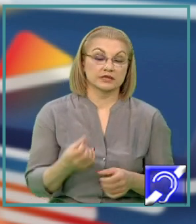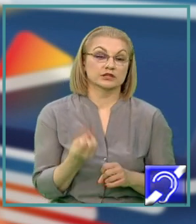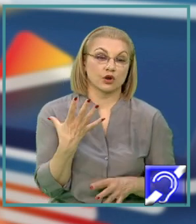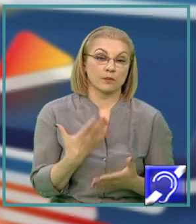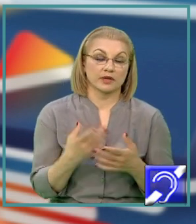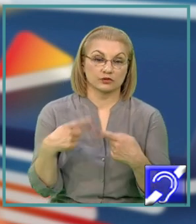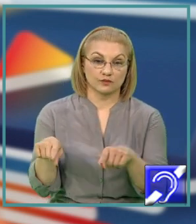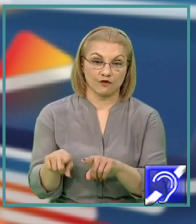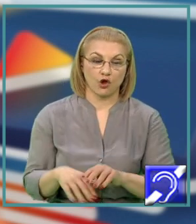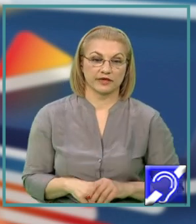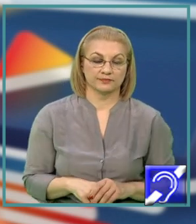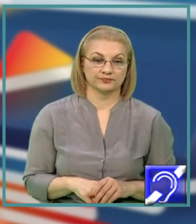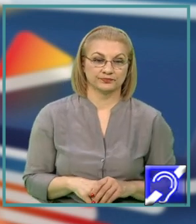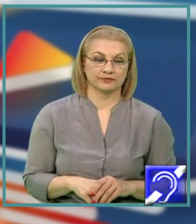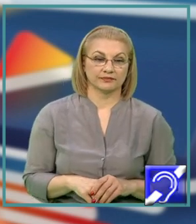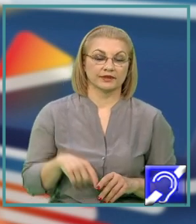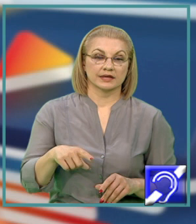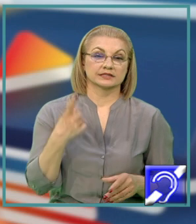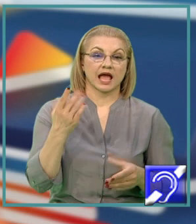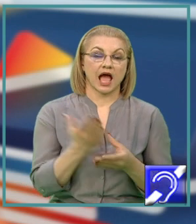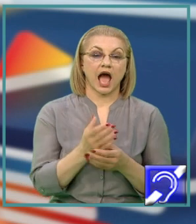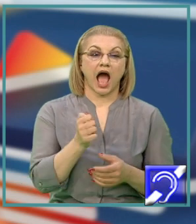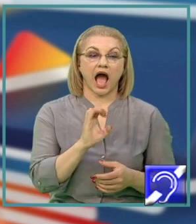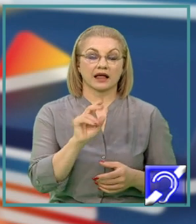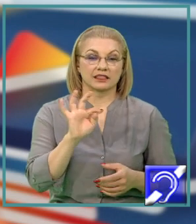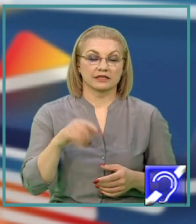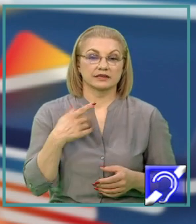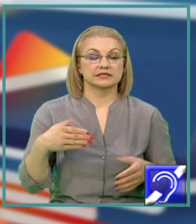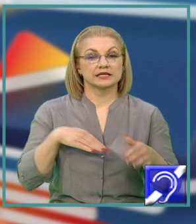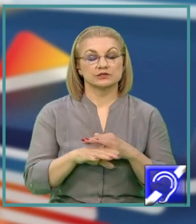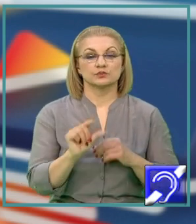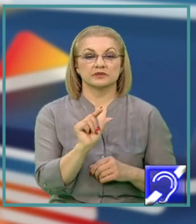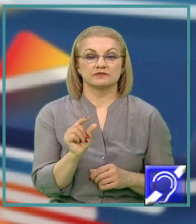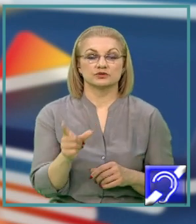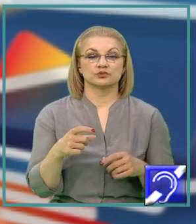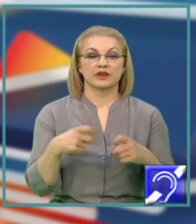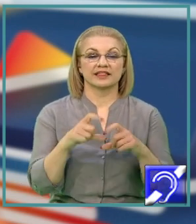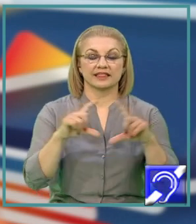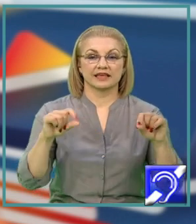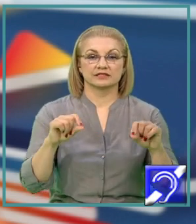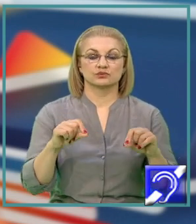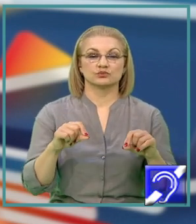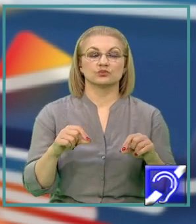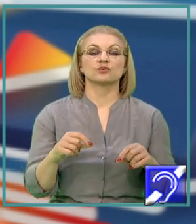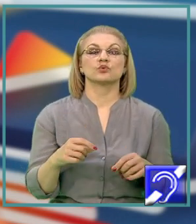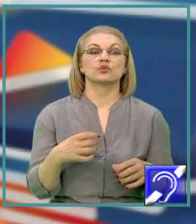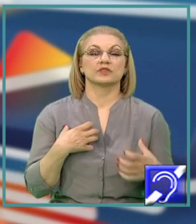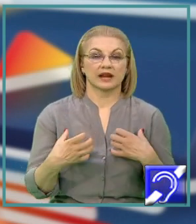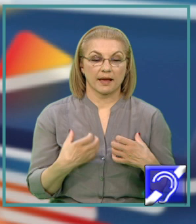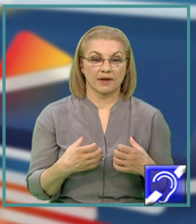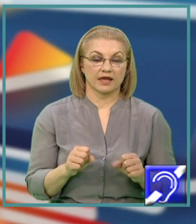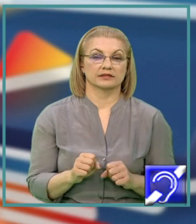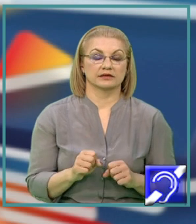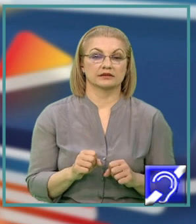noutate pentru voi. Actul este o subdiviziune a textului dramatic sau a unei piese de teatru care cuprinde